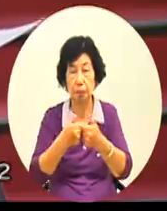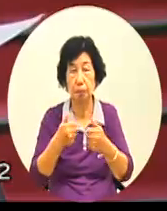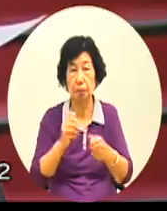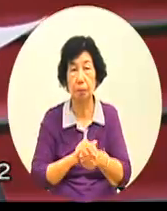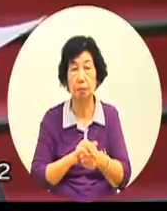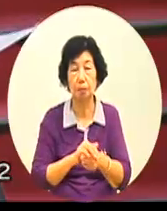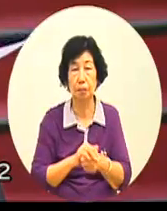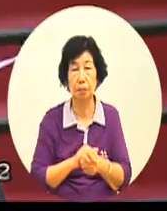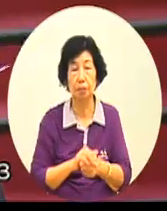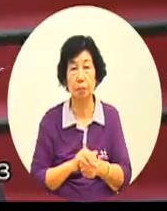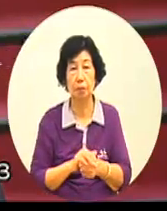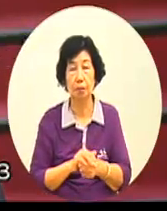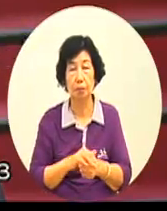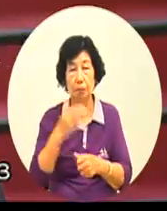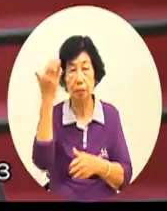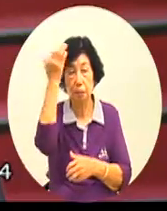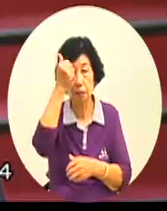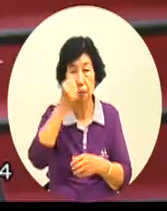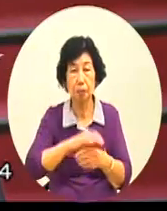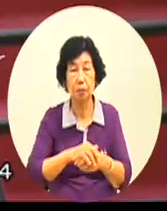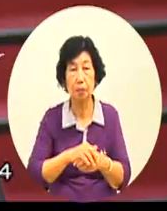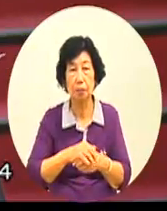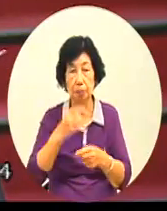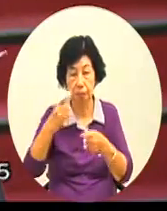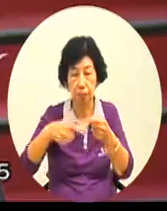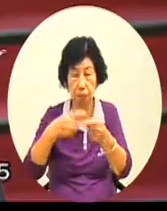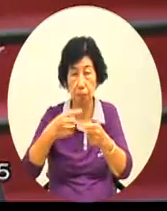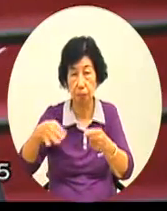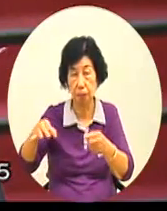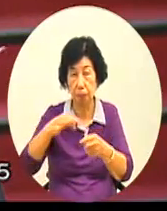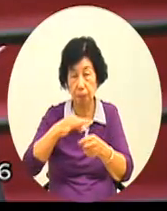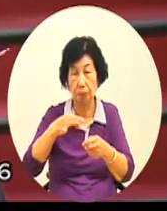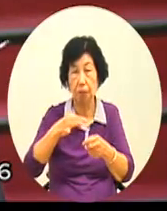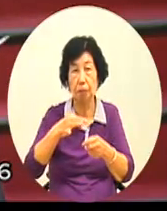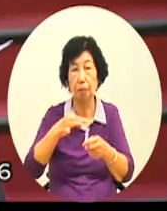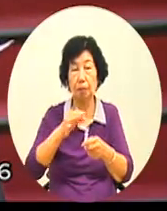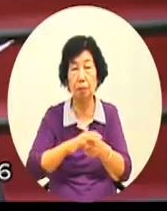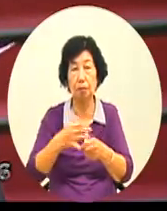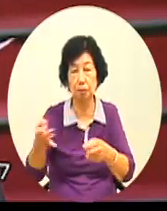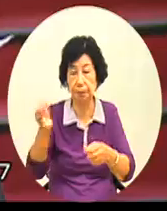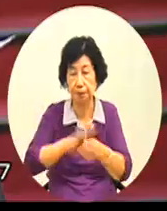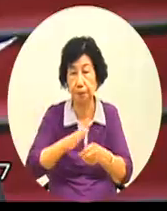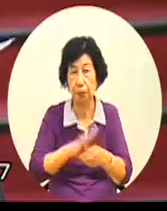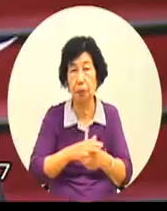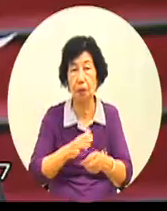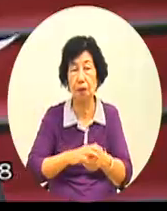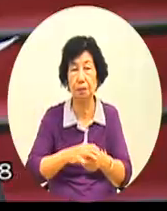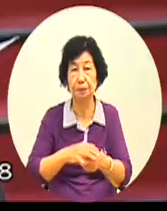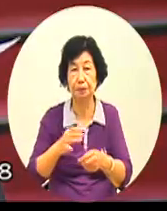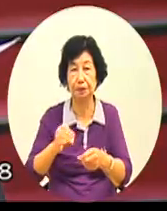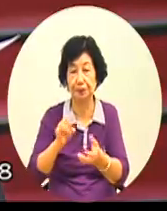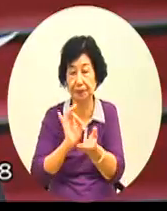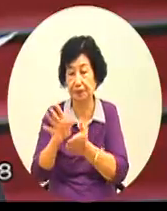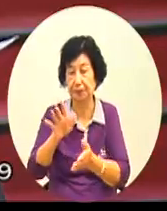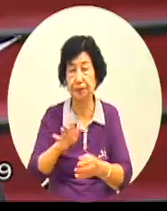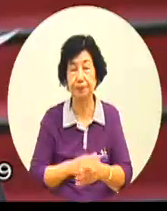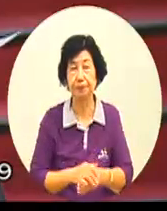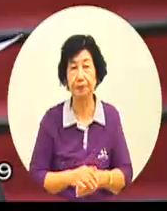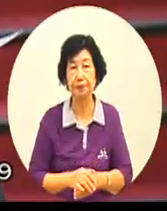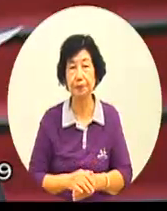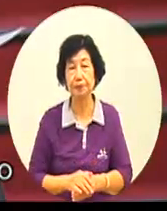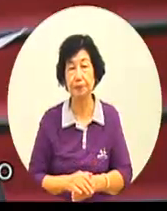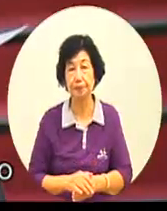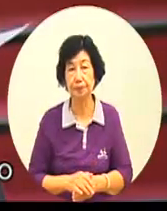就不会有老人年金的补助。这是我在乡下听到的传